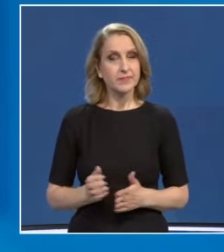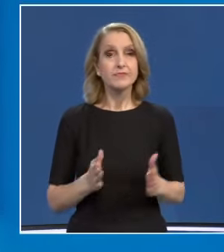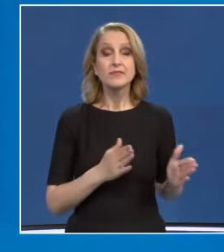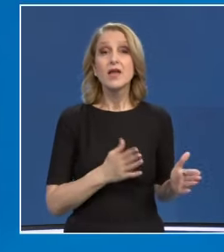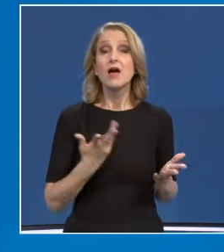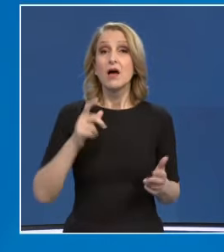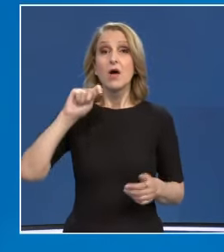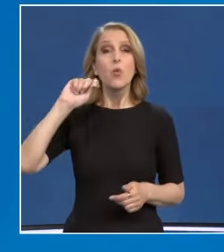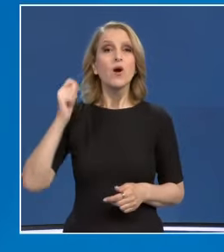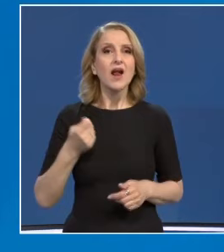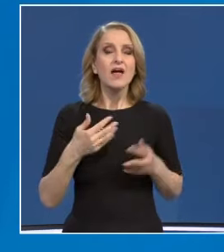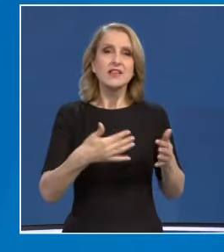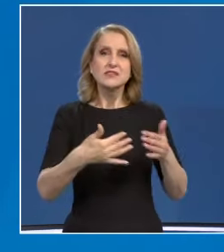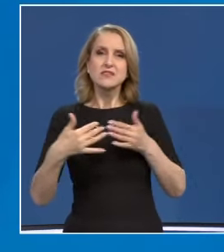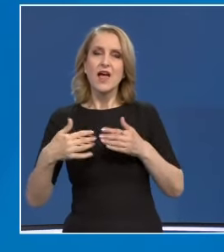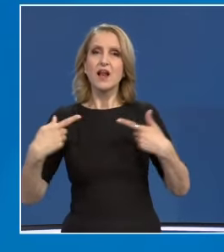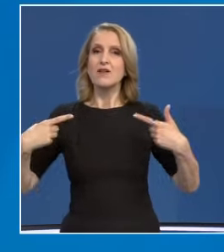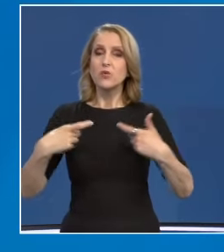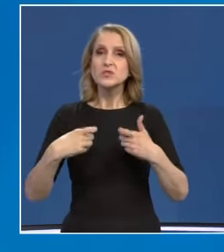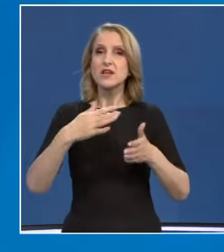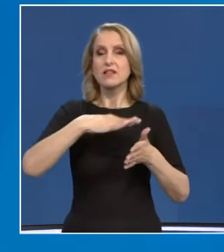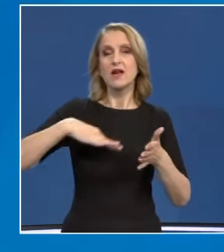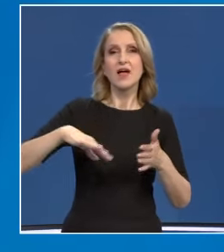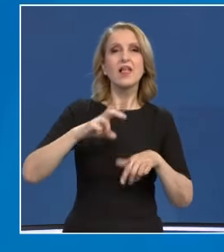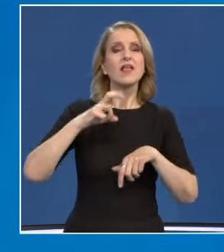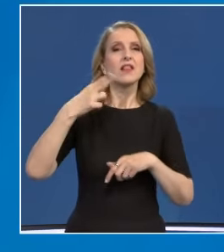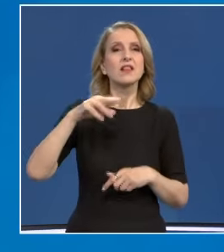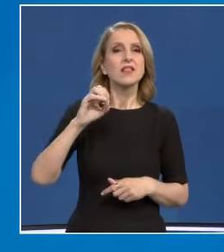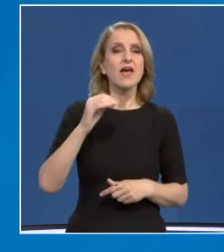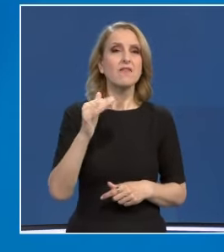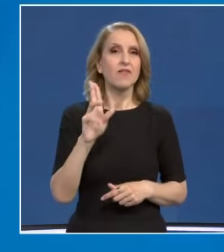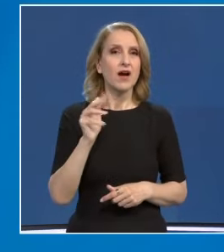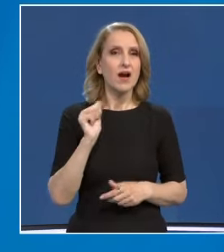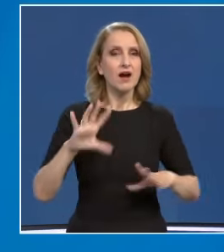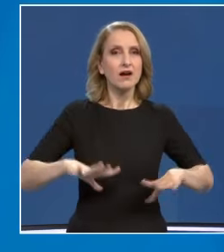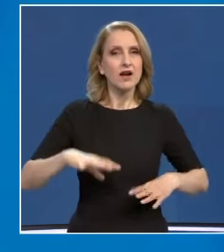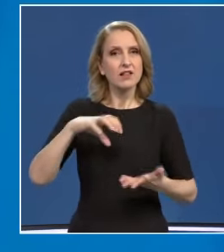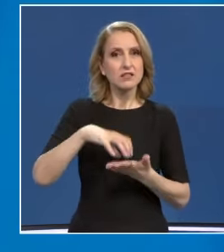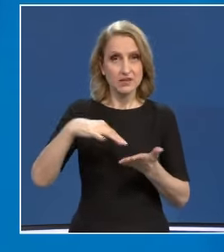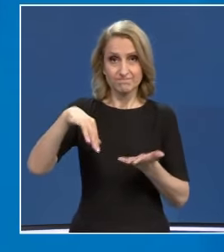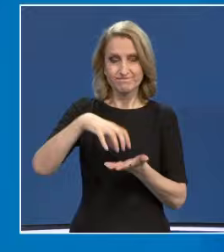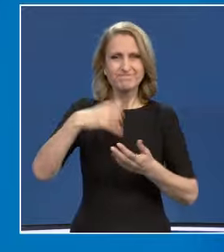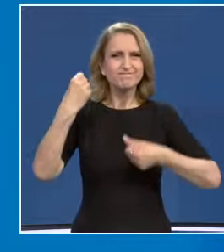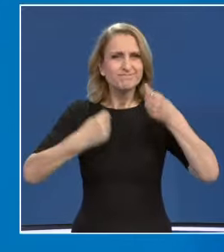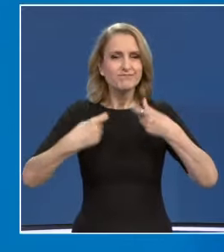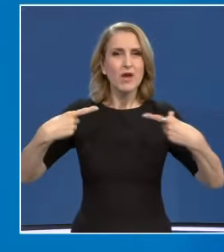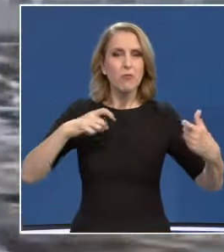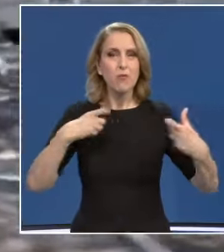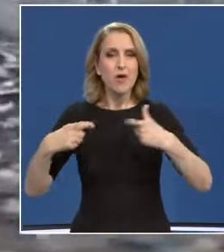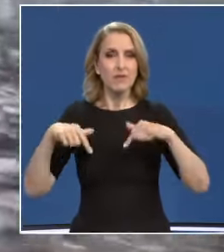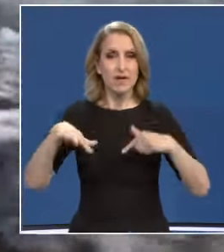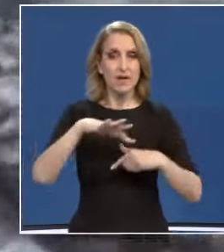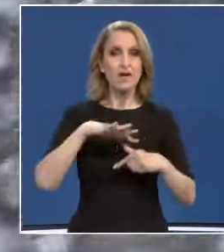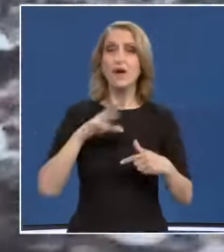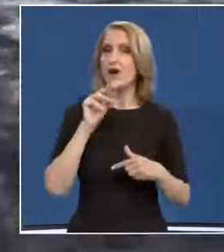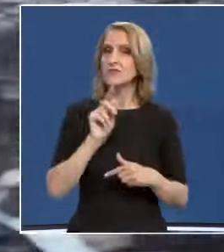А Украина изтегля войските си от част от Авдеевка. Градът е център на тежки боеве от месеци. Украинското командване казва,